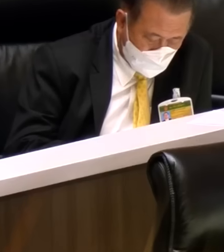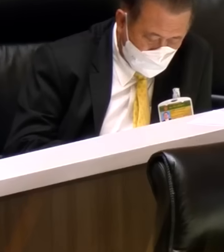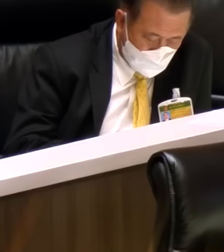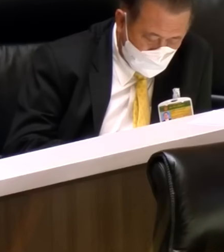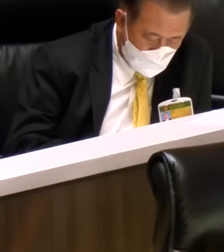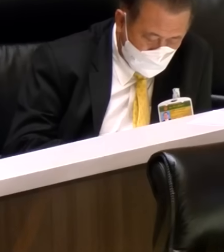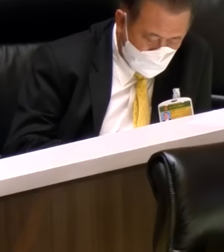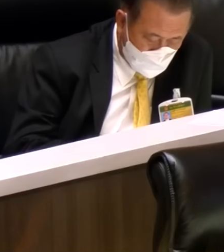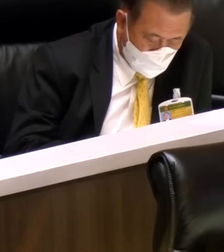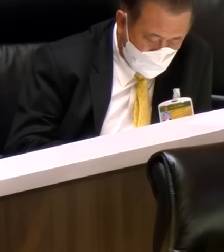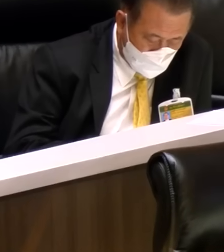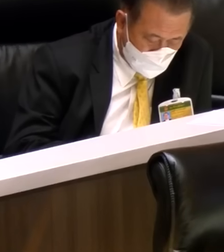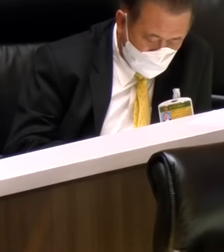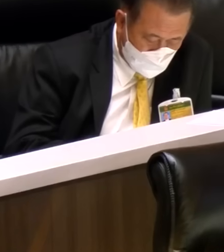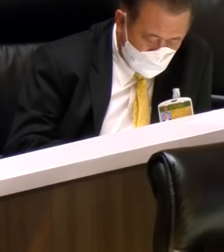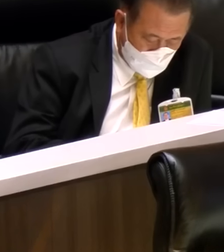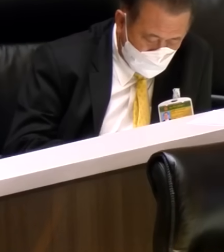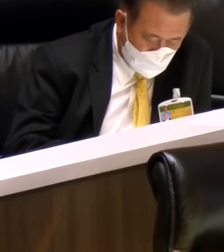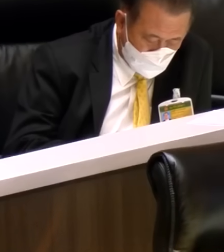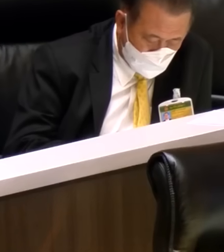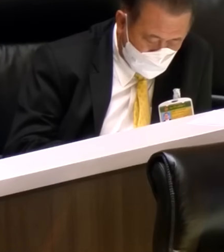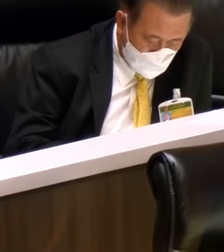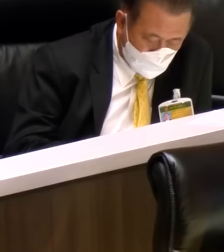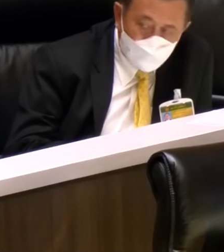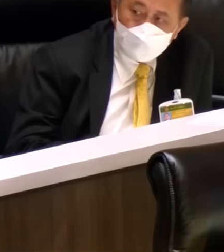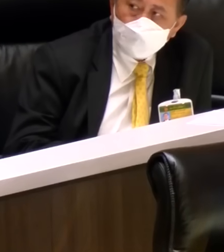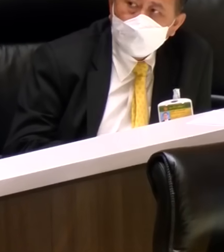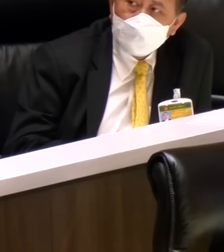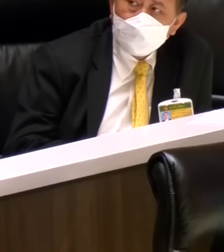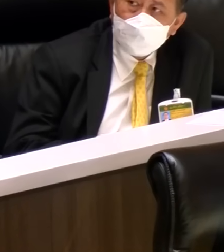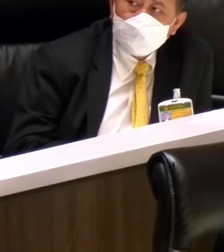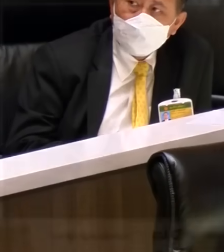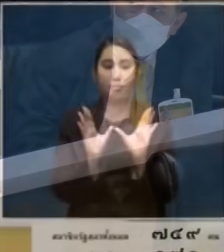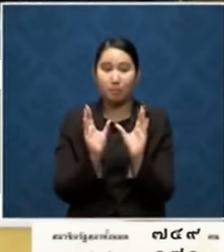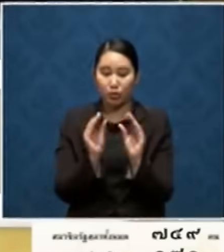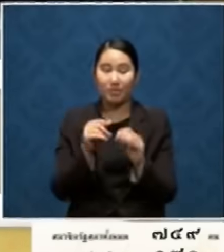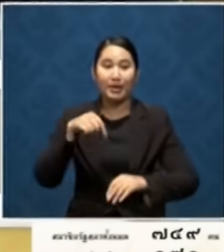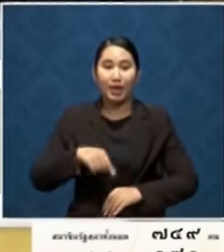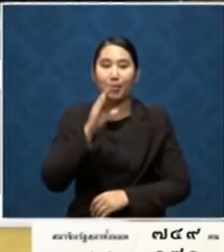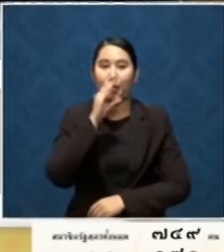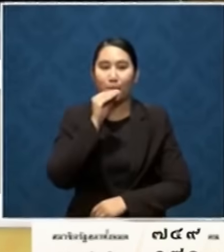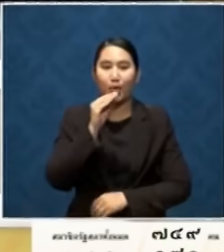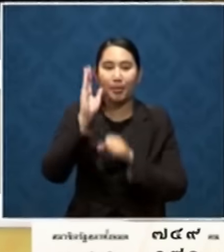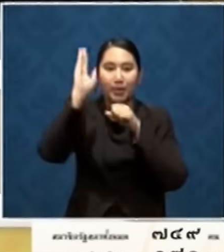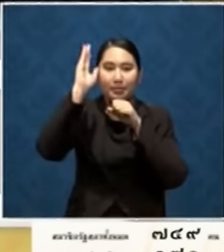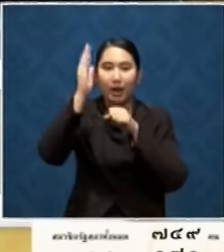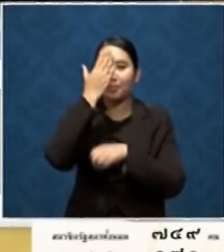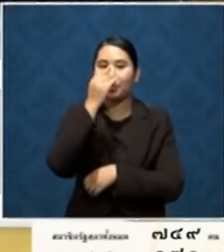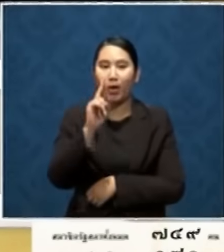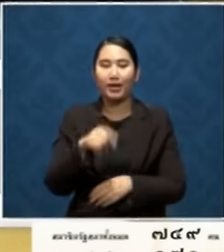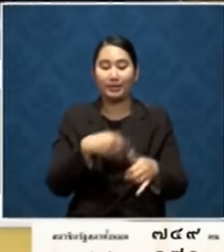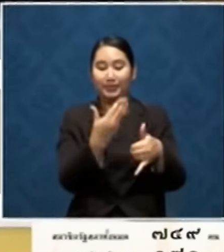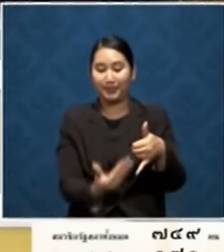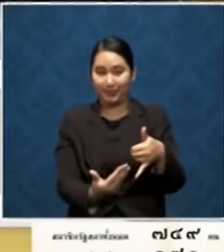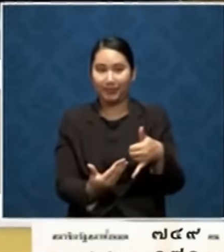ต้องห้ามขึ้นทูลเกล้าก็มีบางคนต้องใช้ดุลย์ที่ได้เสนอ